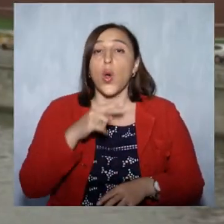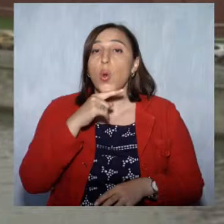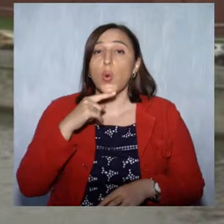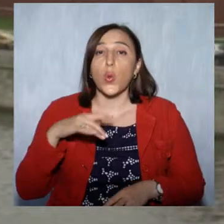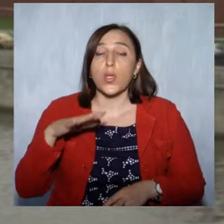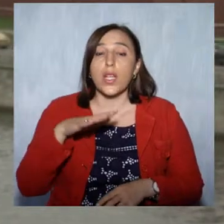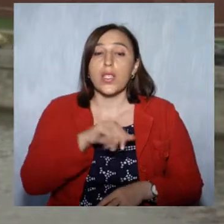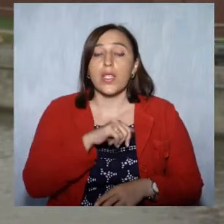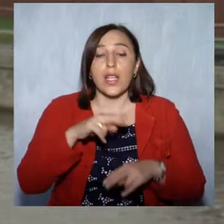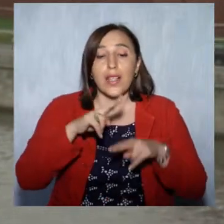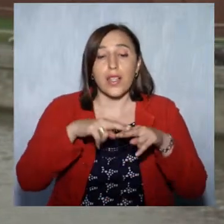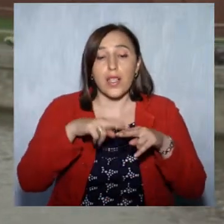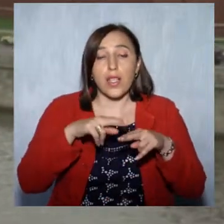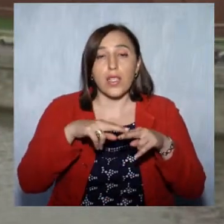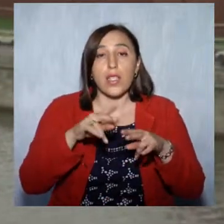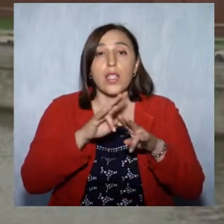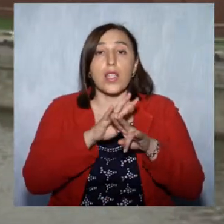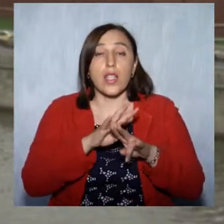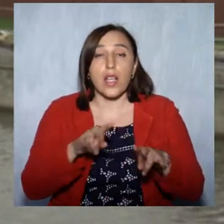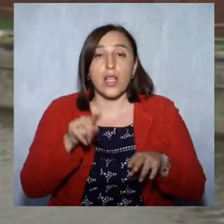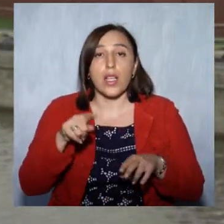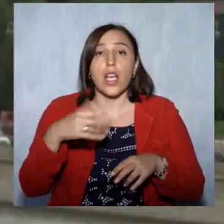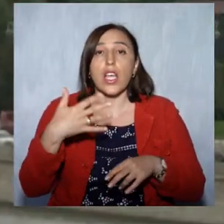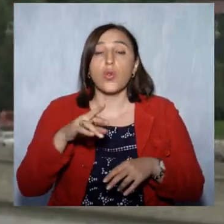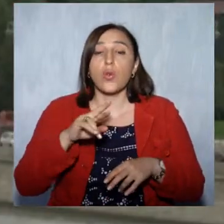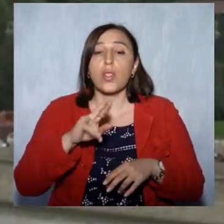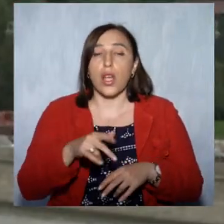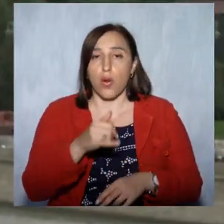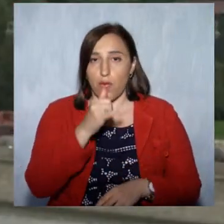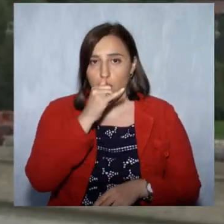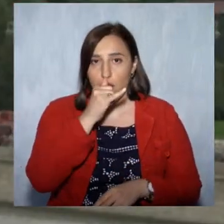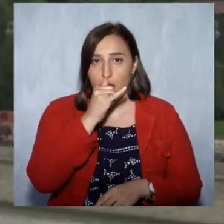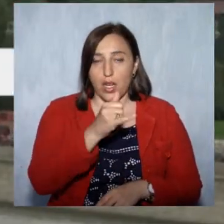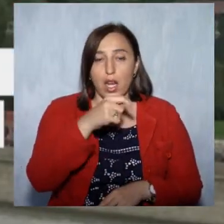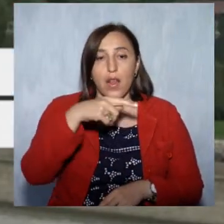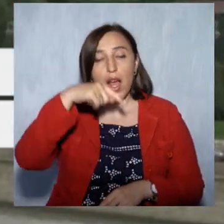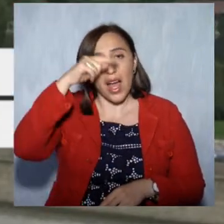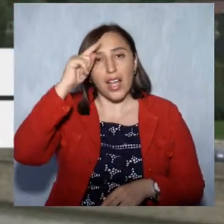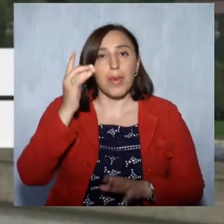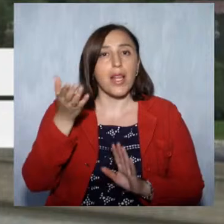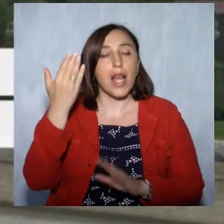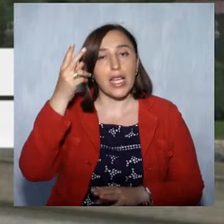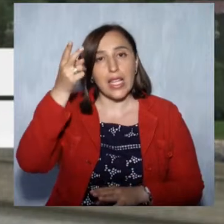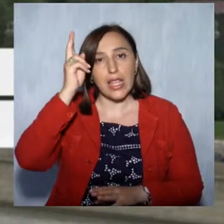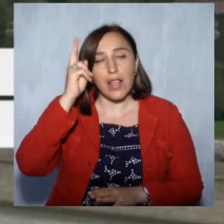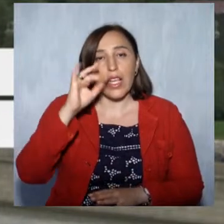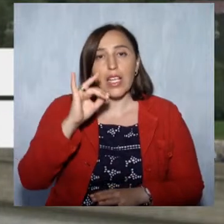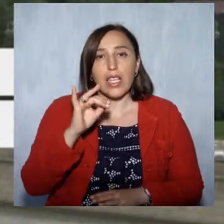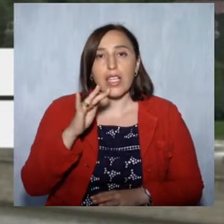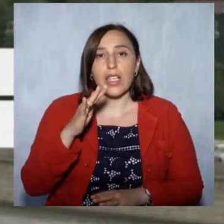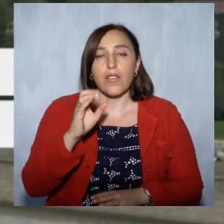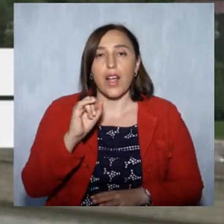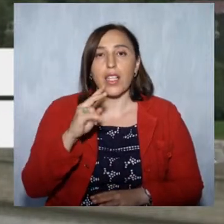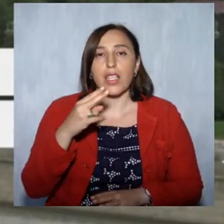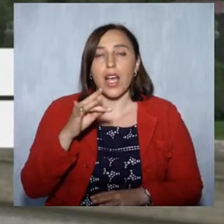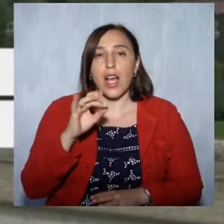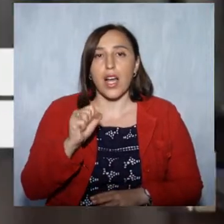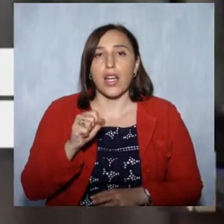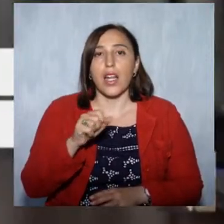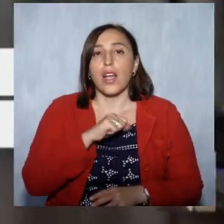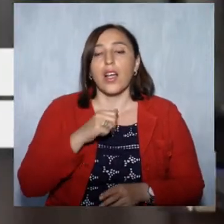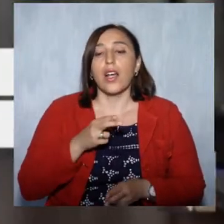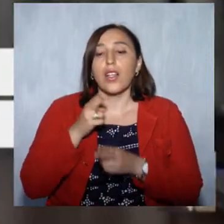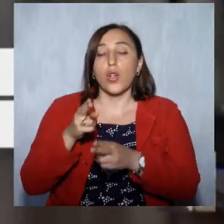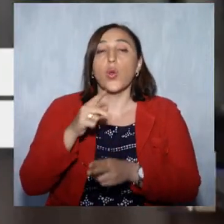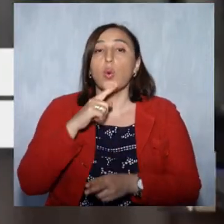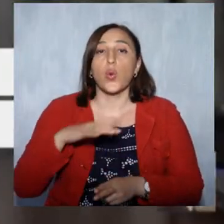Ռուսաստանի ներքին գործերի նախարարությունը 50 տարով արգելել է ադրբեջանցի նախկին դիվանագետ Իսֆանդիար Վահաբզադեի մուտքը Ռուսաստան,